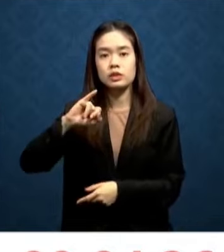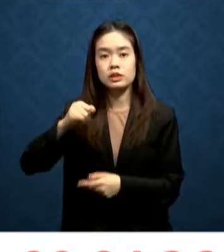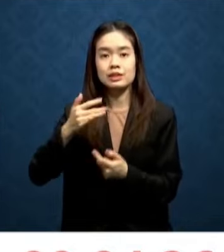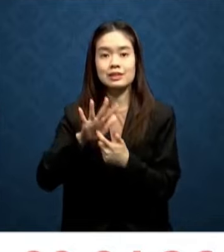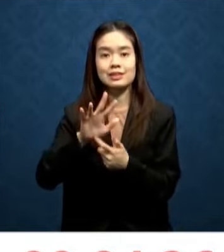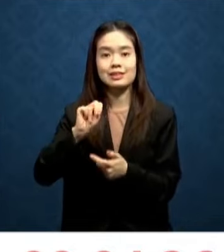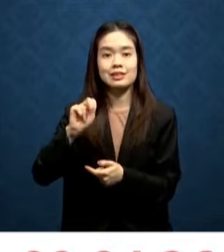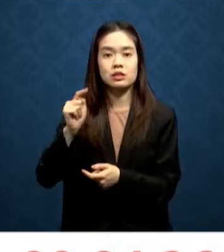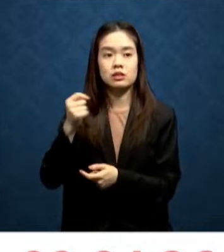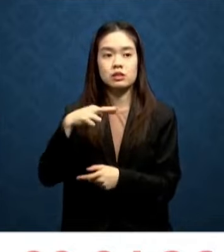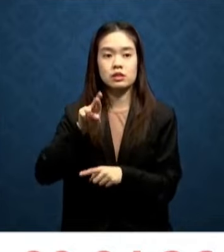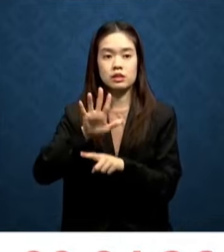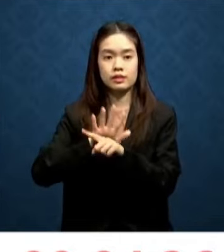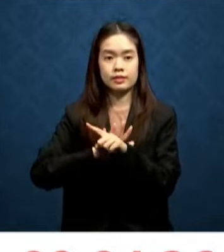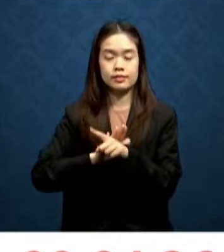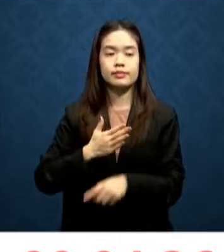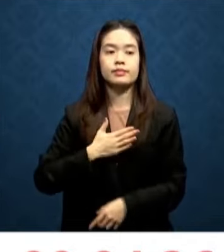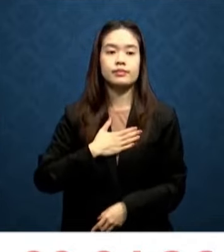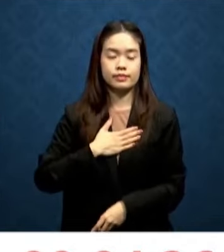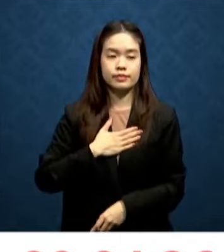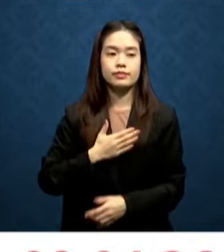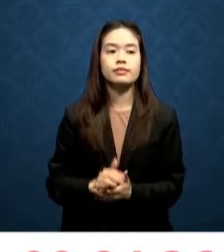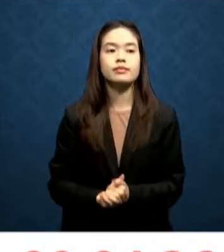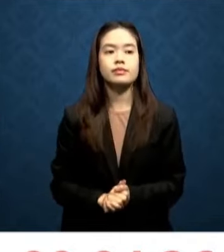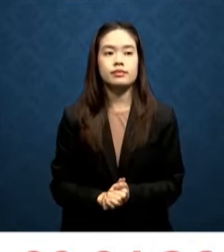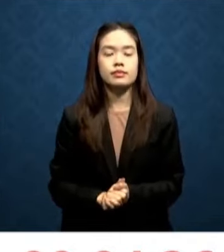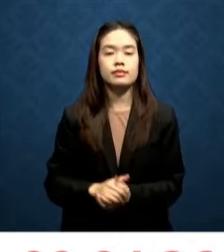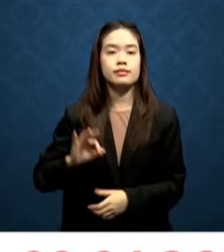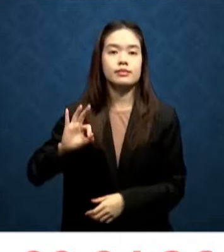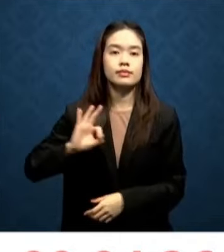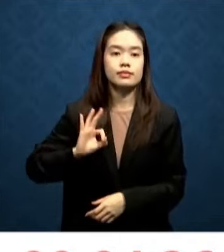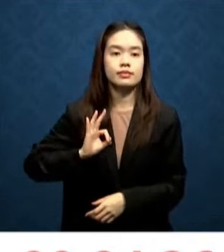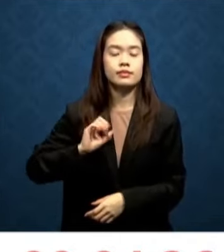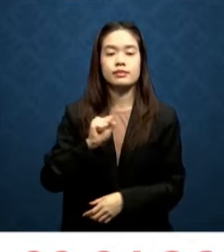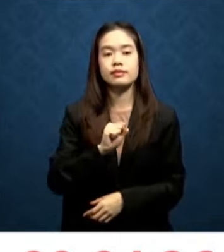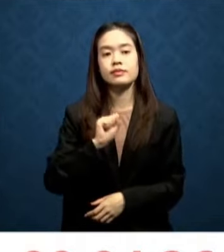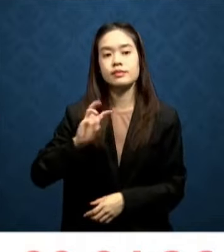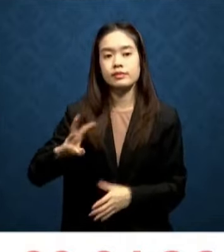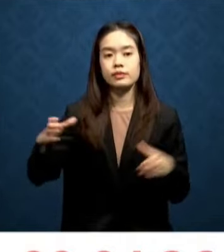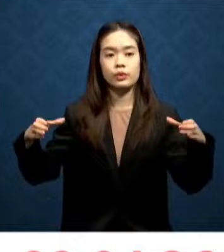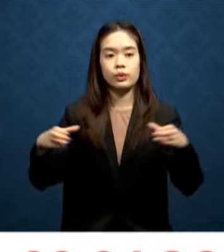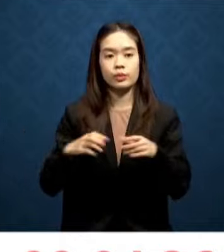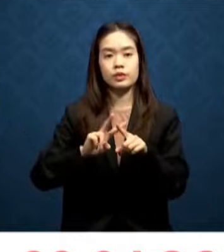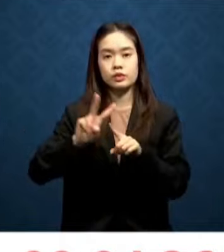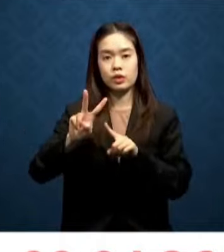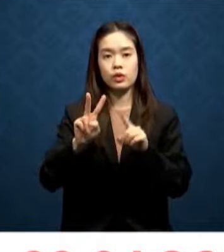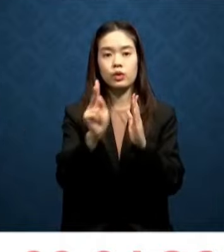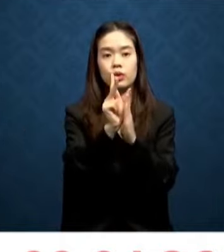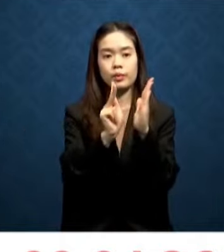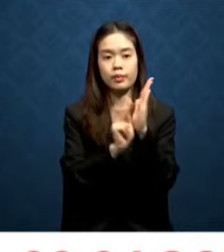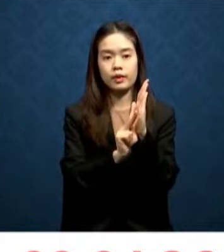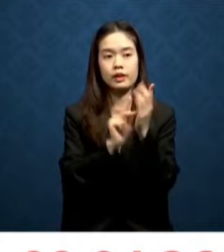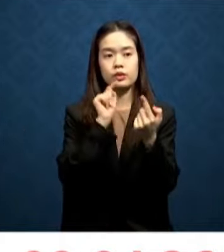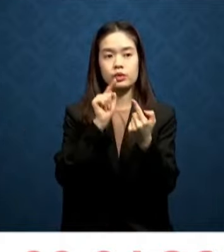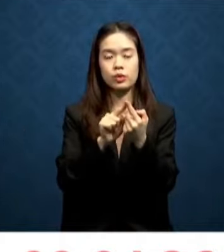เรียนท่านประธานที่เคารพกับผมพลตำรวจโทบุญจันทร์นวลสายสมาชิกวุฒิสภากลุ่ม2กฎหมายและกระบวนการยุติธร